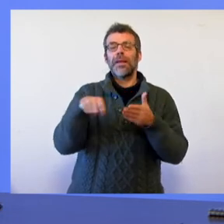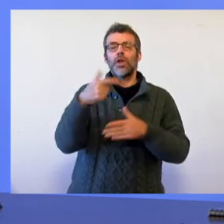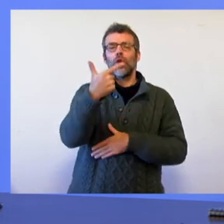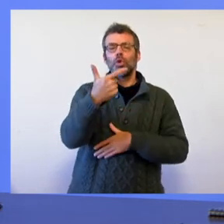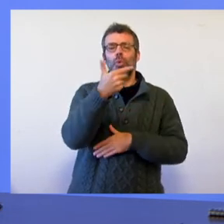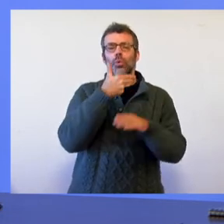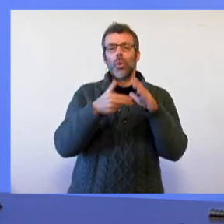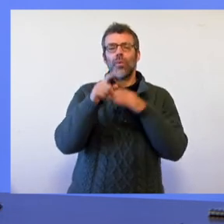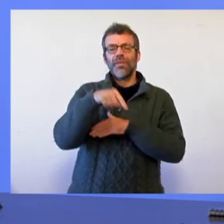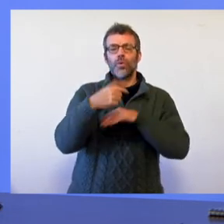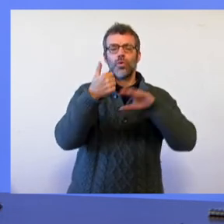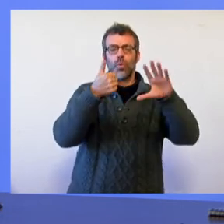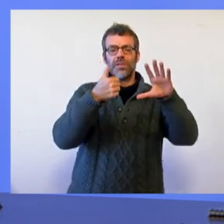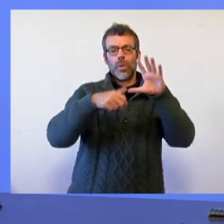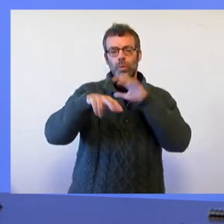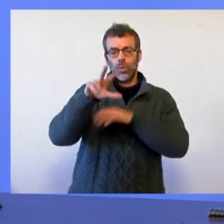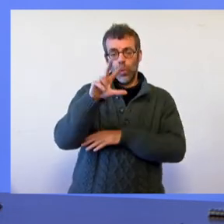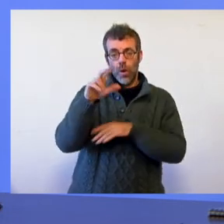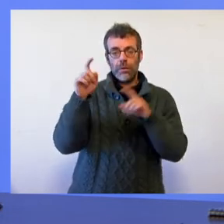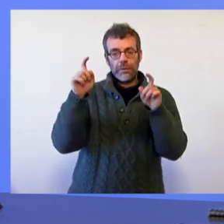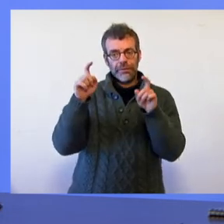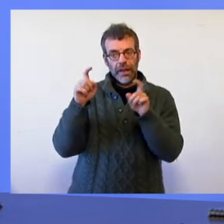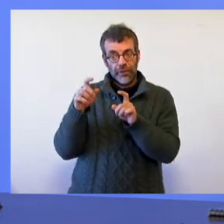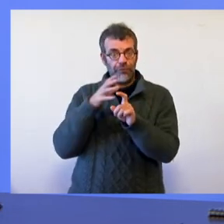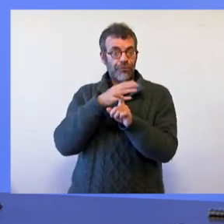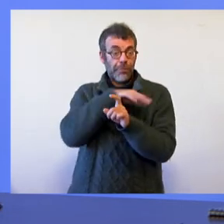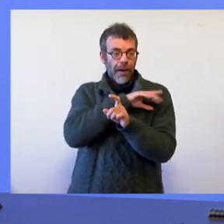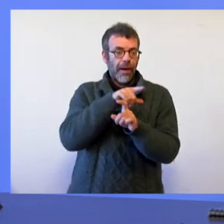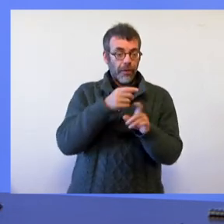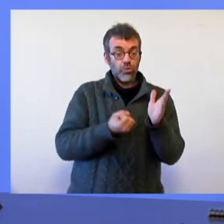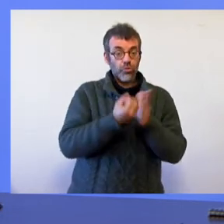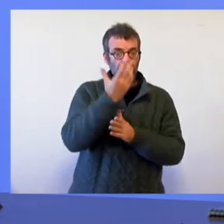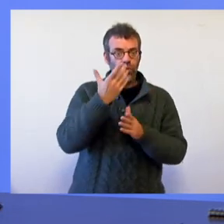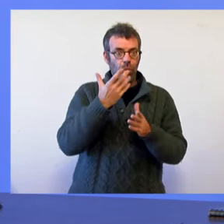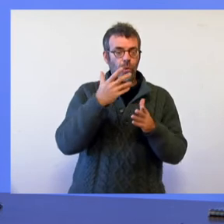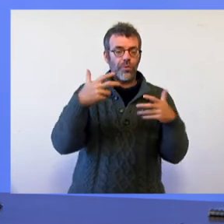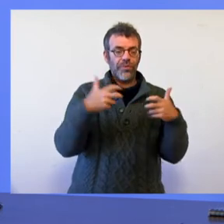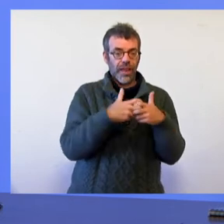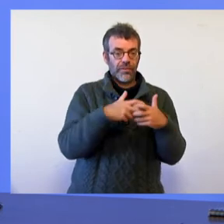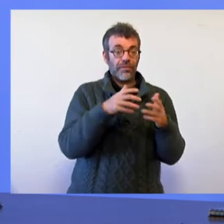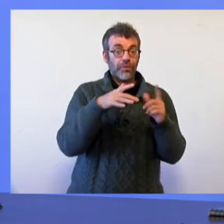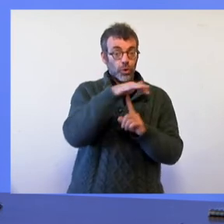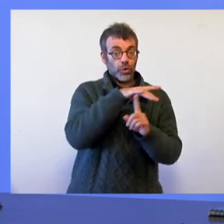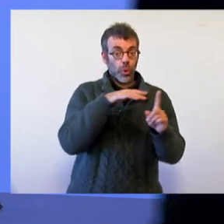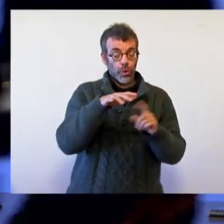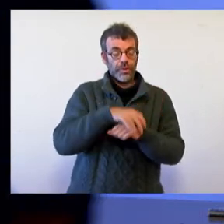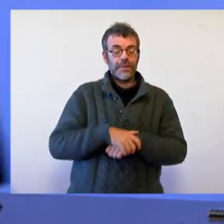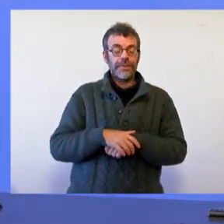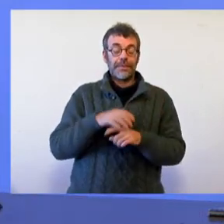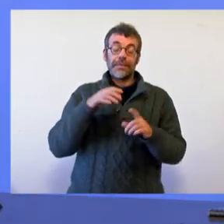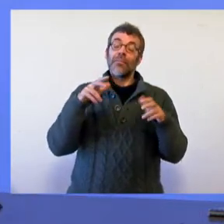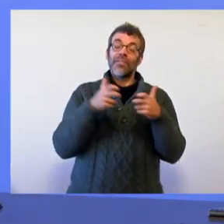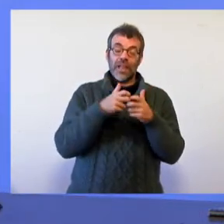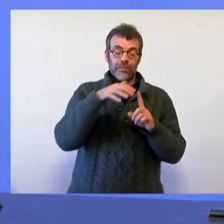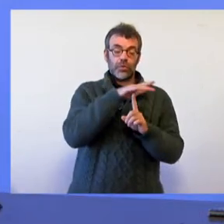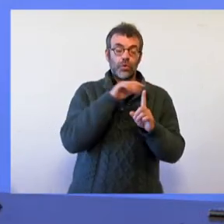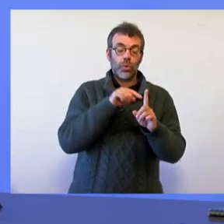baissé suite à ces nouveaux tarifs sociaux. Et les tarifs sociaux, donc